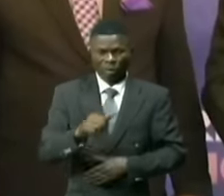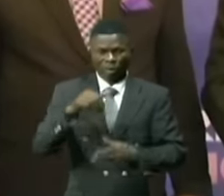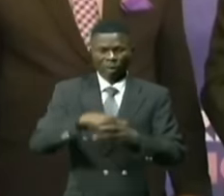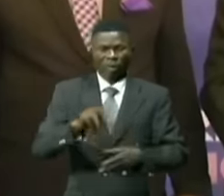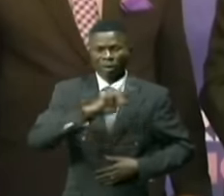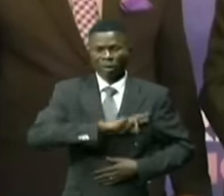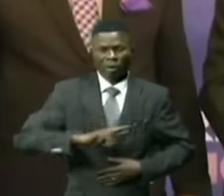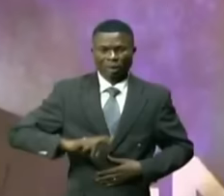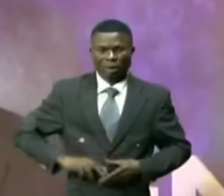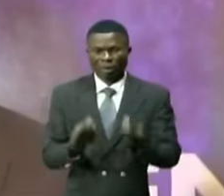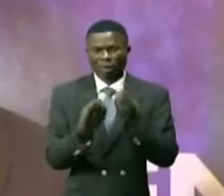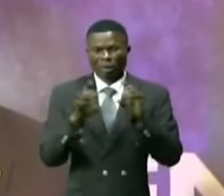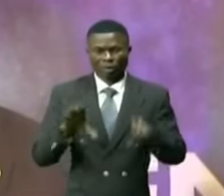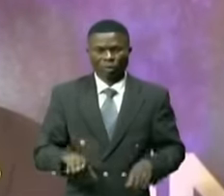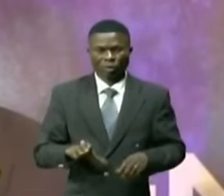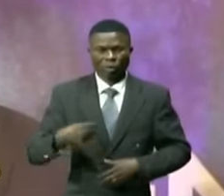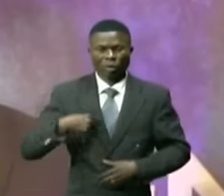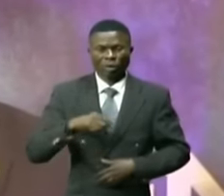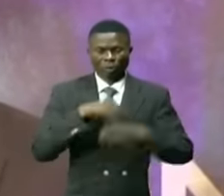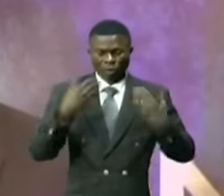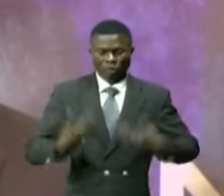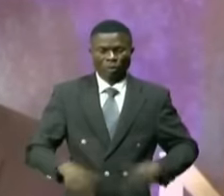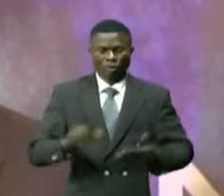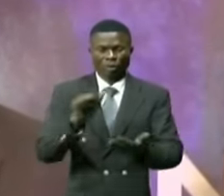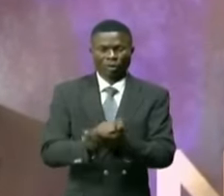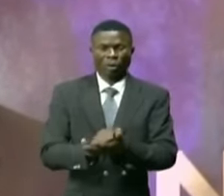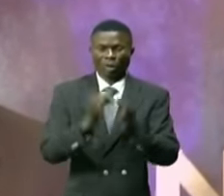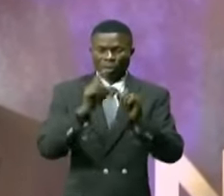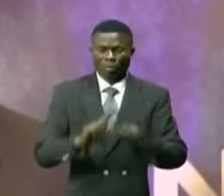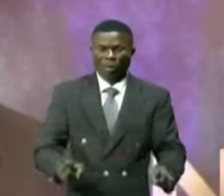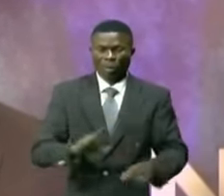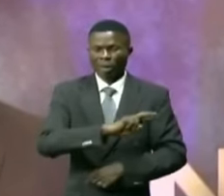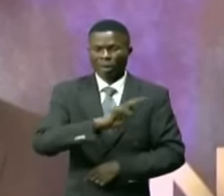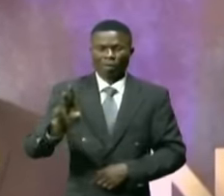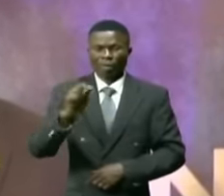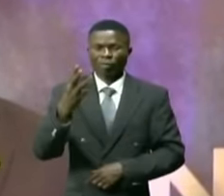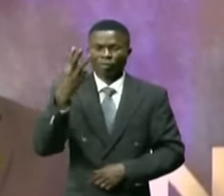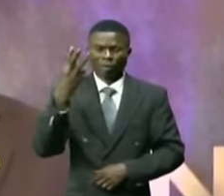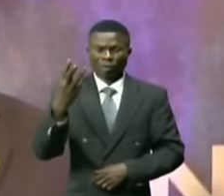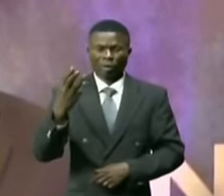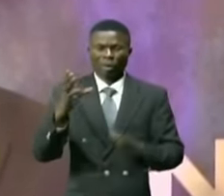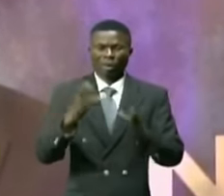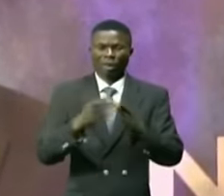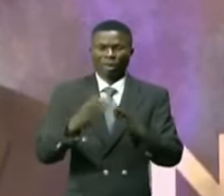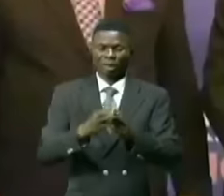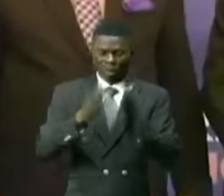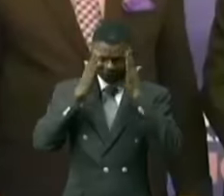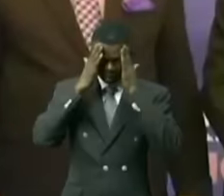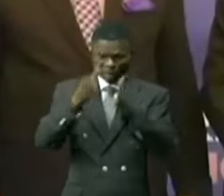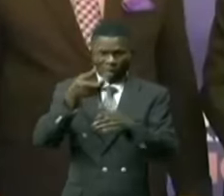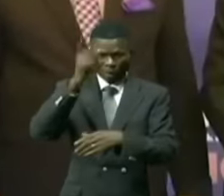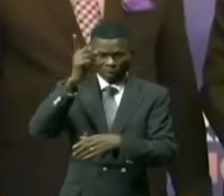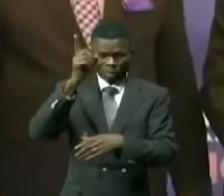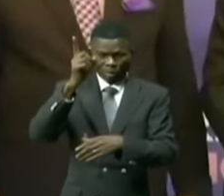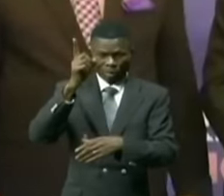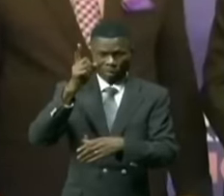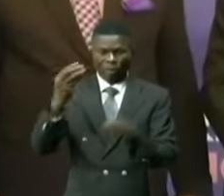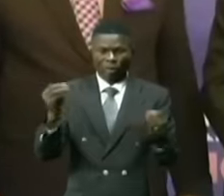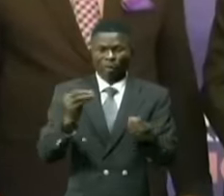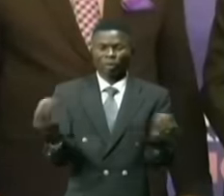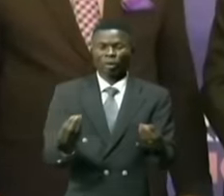République démocratique du Congo. Nous célébrons cela, mais en 2023, avec un accent particulier, c'est